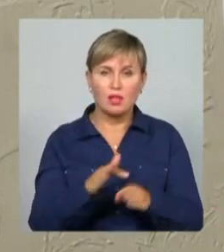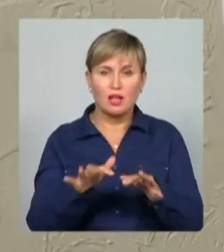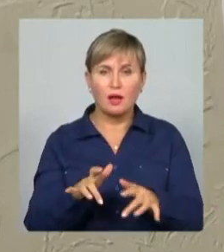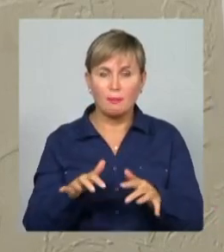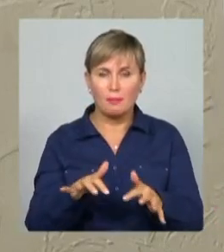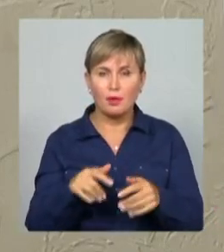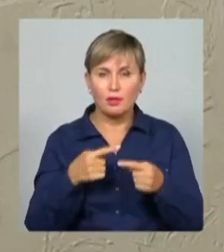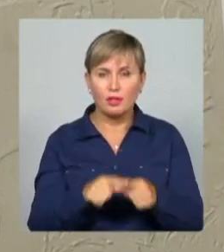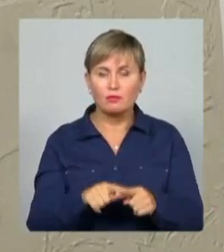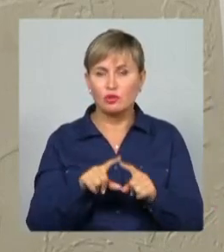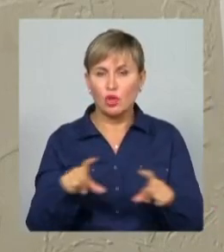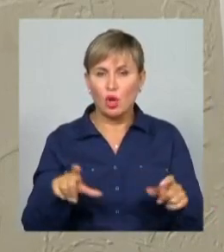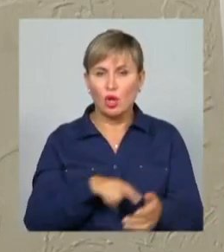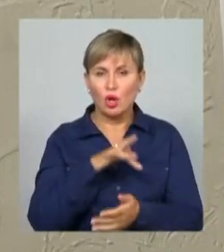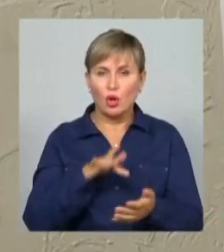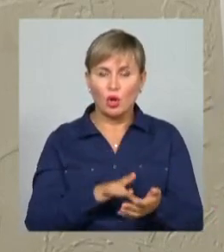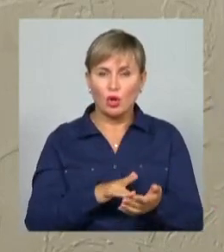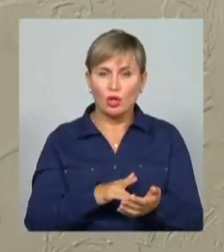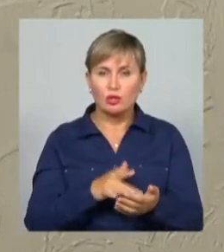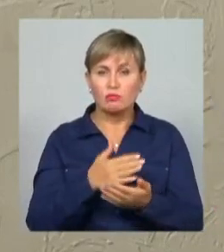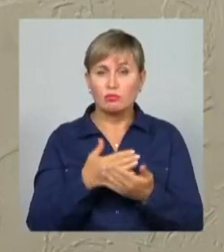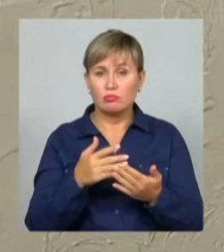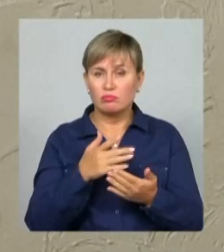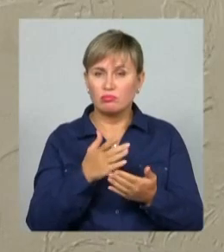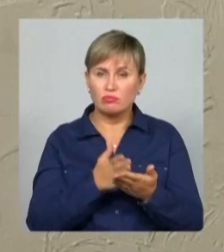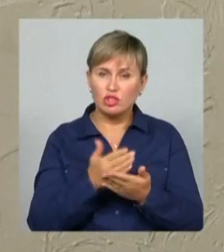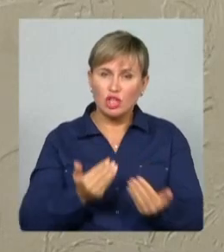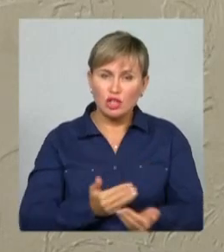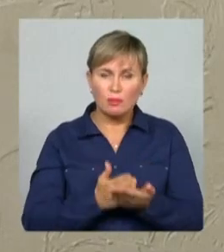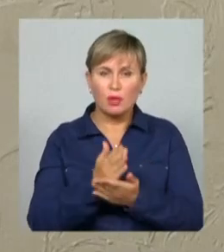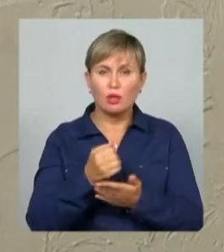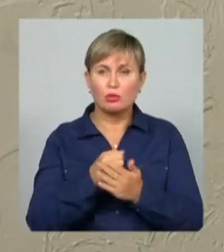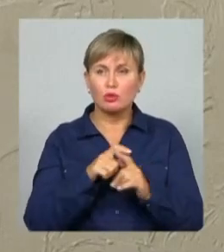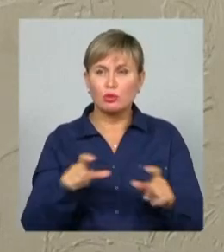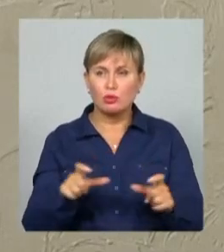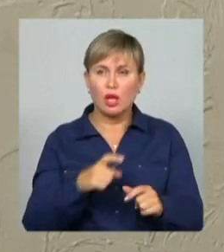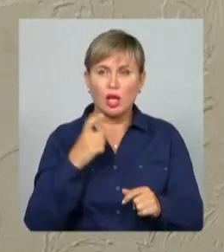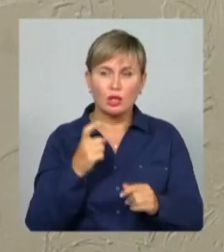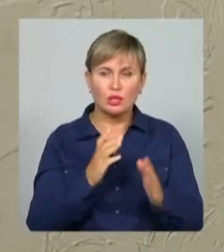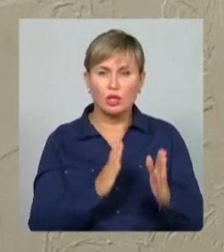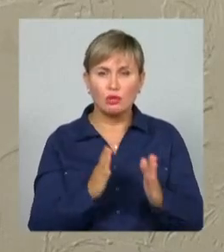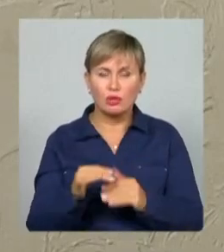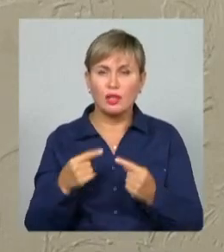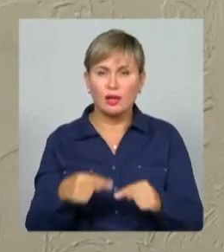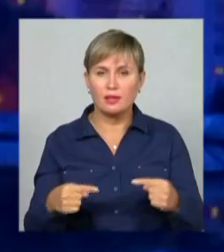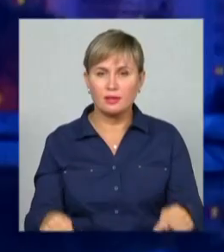компьютерных техники в школах города, в сфере жилищной политики, дошкольного образования, экологического регулирования и так